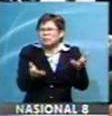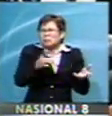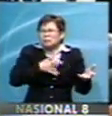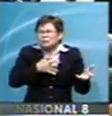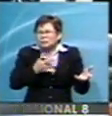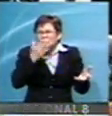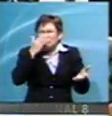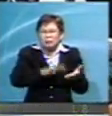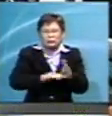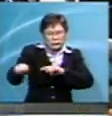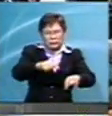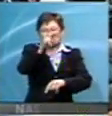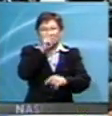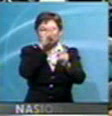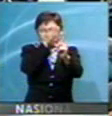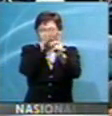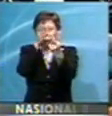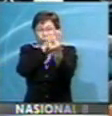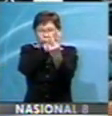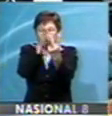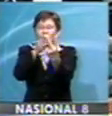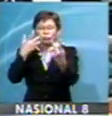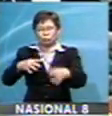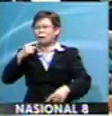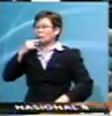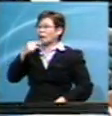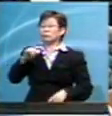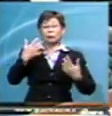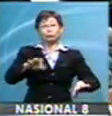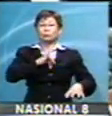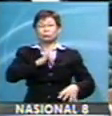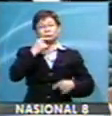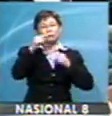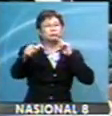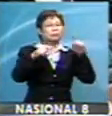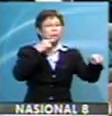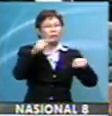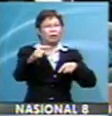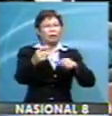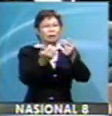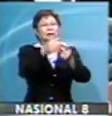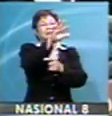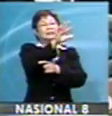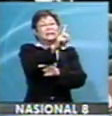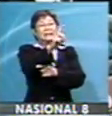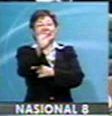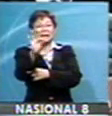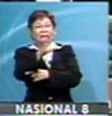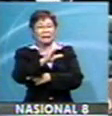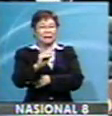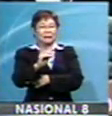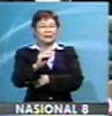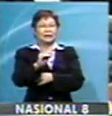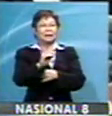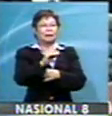tegas keras kepada mereka ni dan saya telah mengarahkan cawangan jenayah d9 dan juga ketua daerah